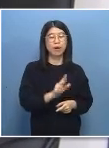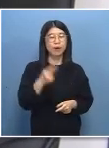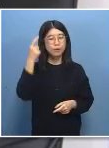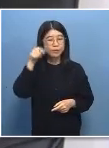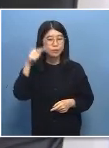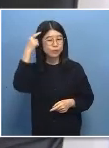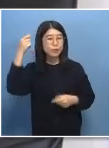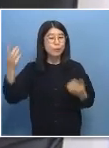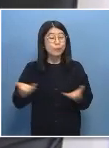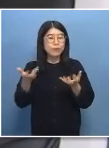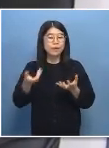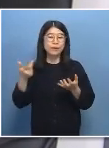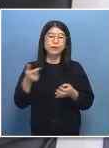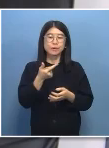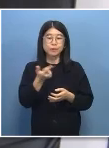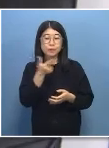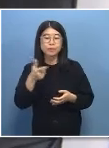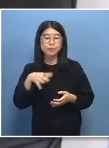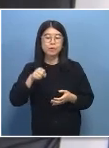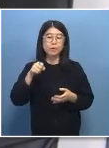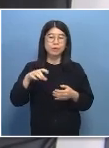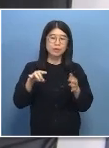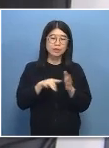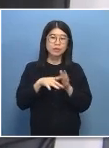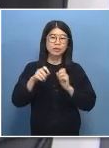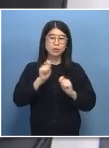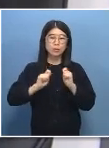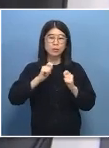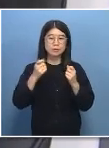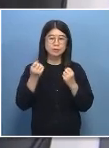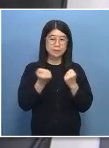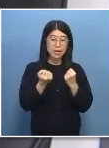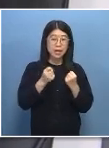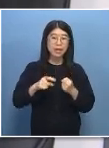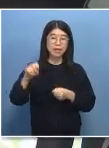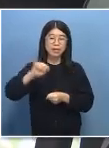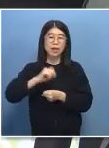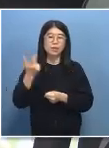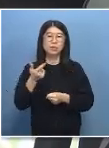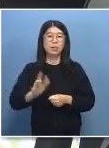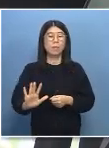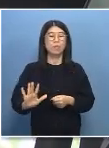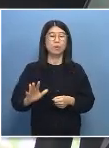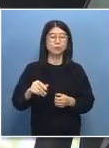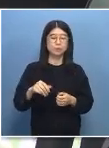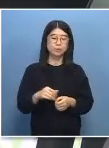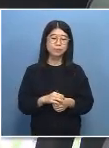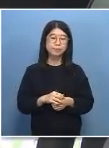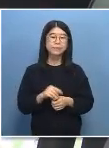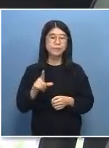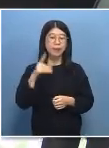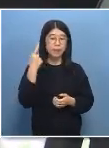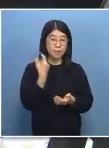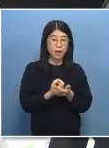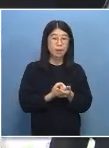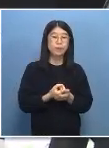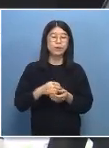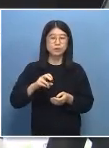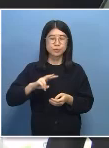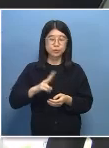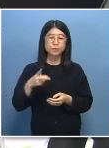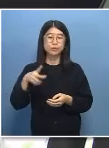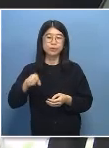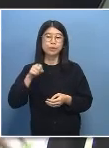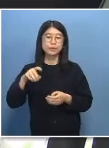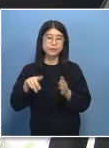鼓勵啲人多啲用電動車啊嘛，就唔好加咁多就最好啦。 抵玩咯，咪先用電車啊嘛，好